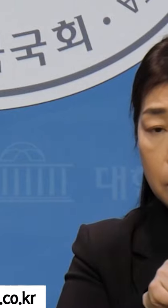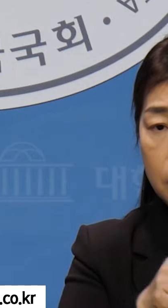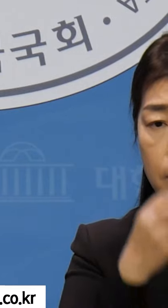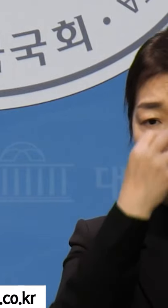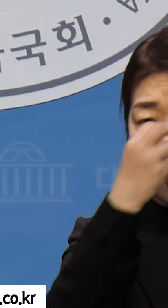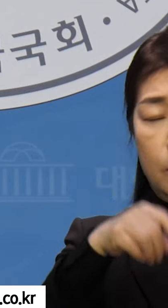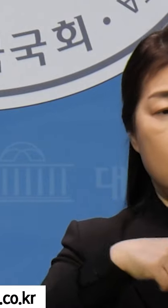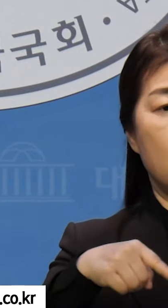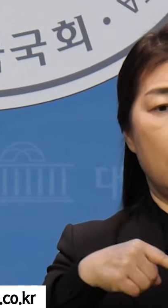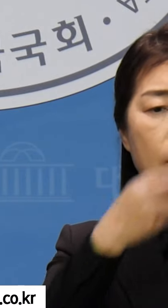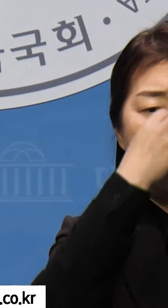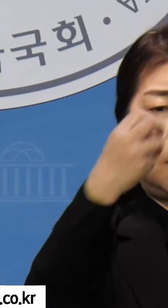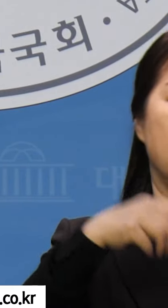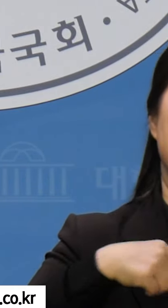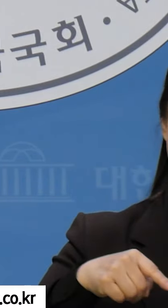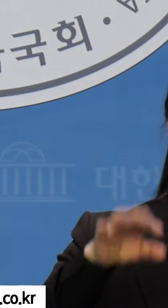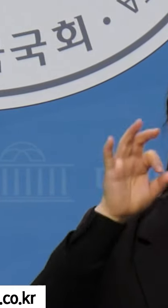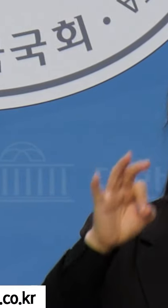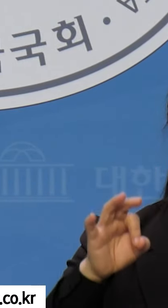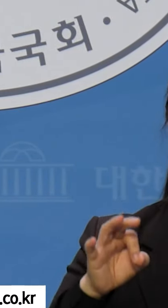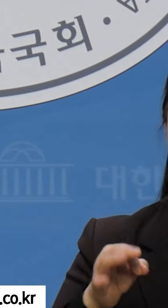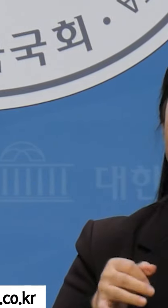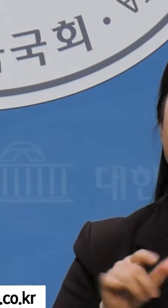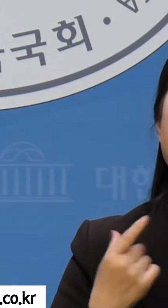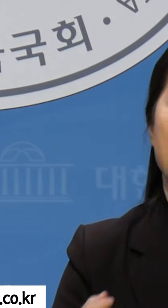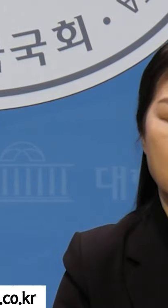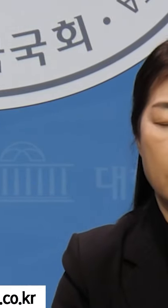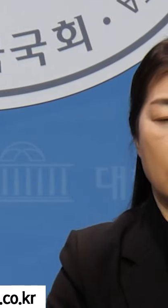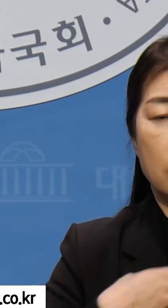오만한 정당으로 보이지 않을까 매우 우려됩니다.